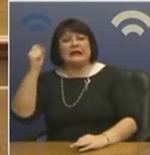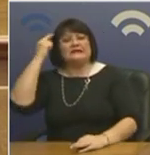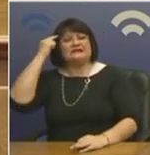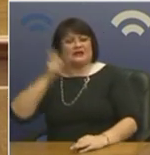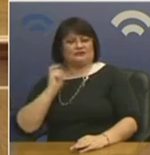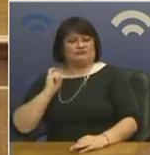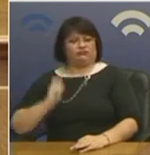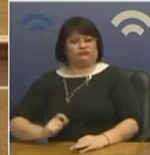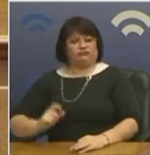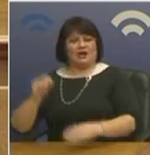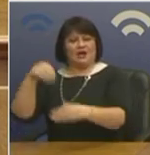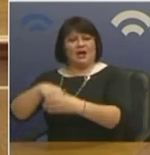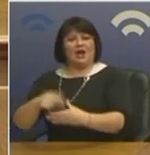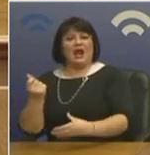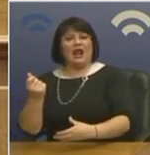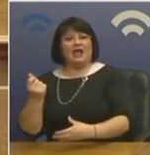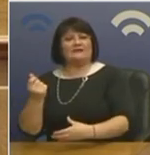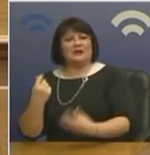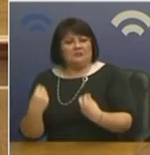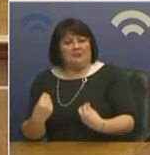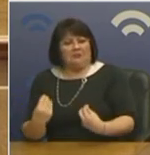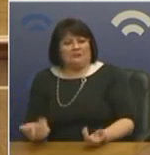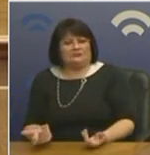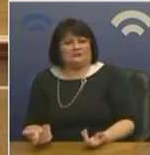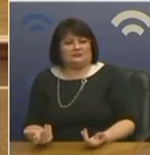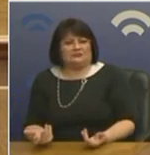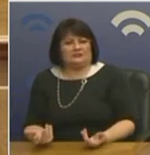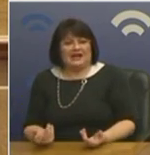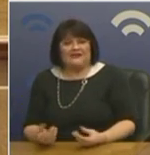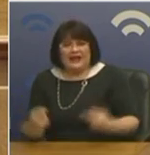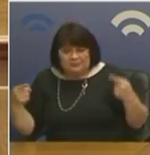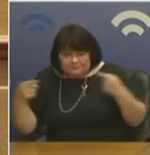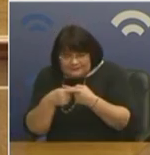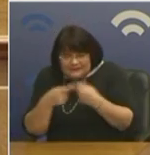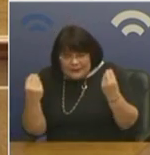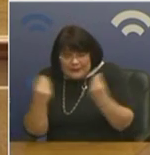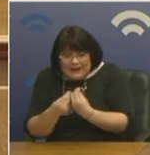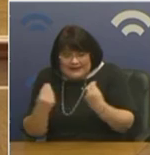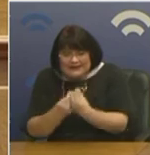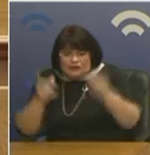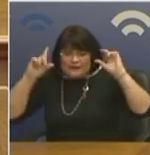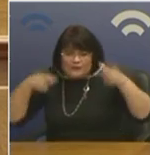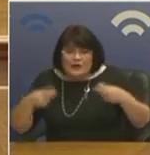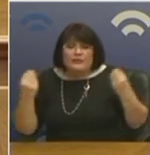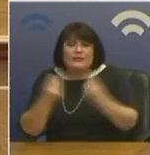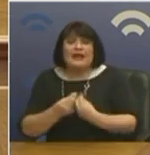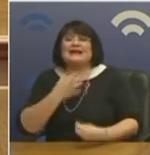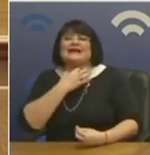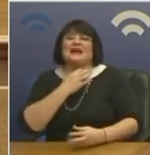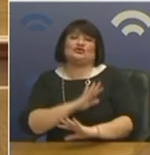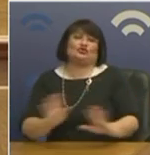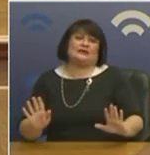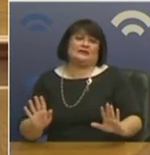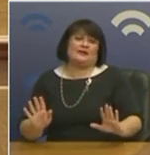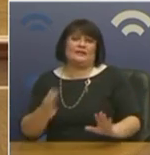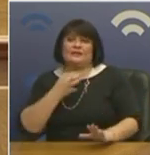και την ελληνικοτεχνική επιδομή για να δουλέψουν καλύτερα. Δεν γίνονται αυτά. Είναι αντιφατικά για τη δημοκρατία. Δεν στέκουν λογικά σε ένα